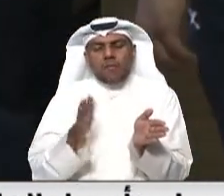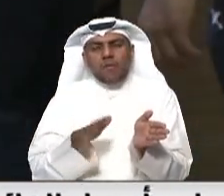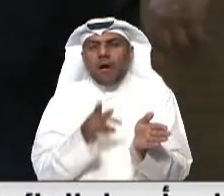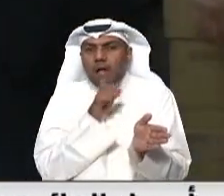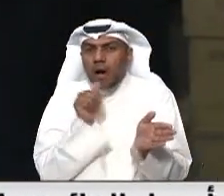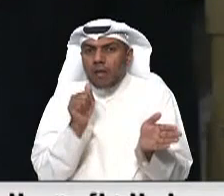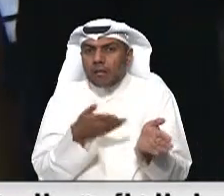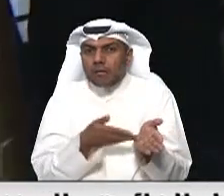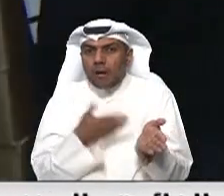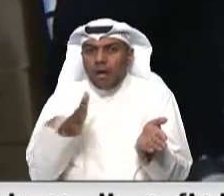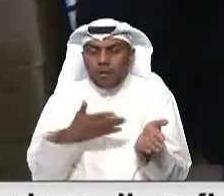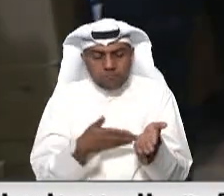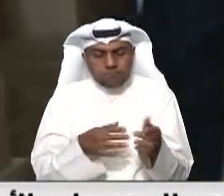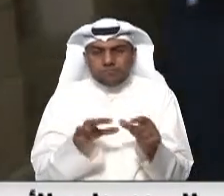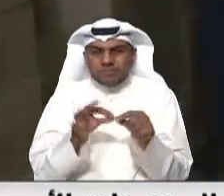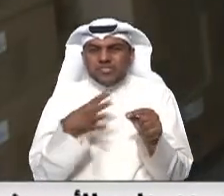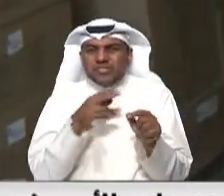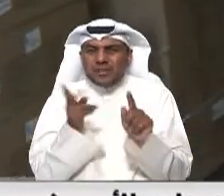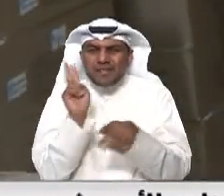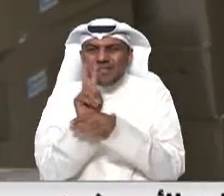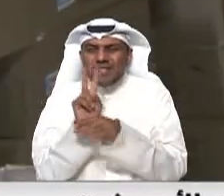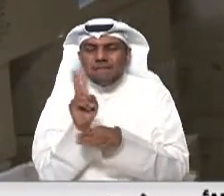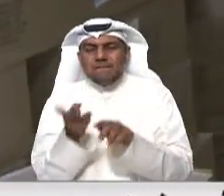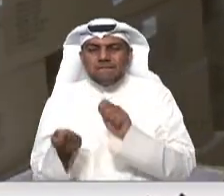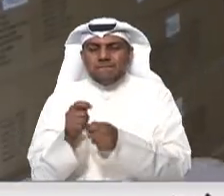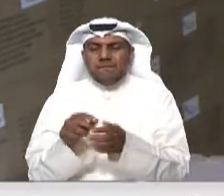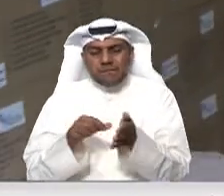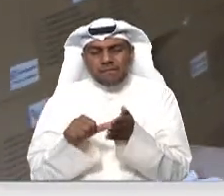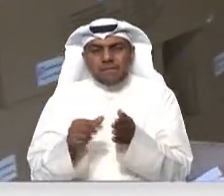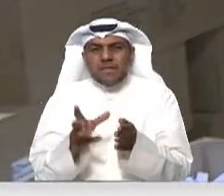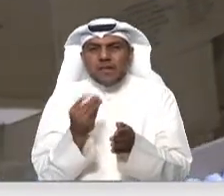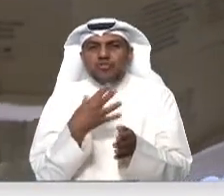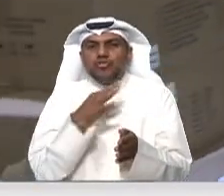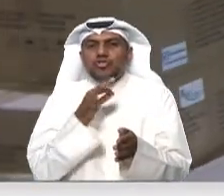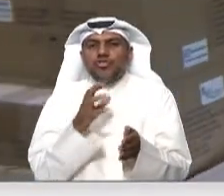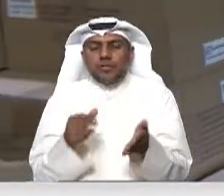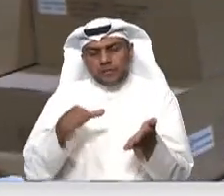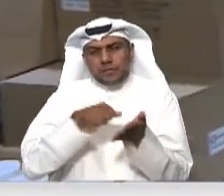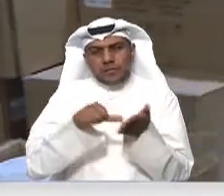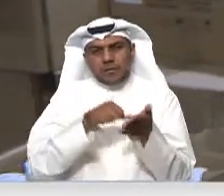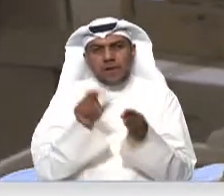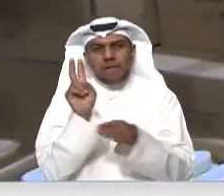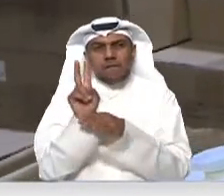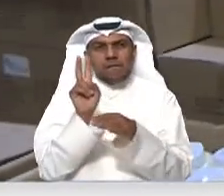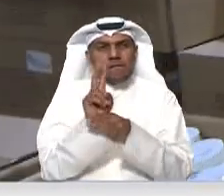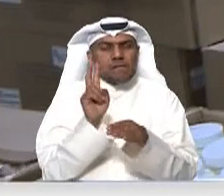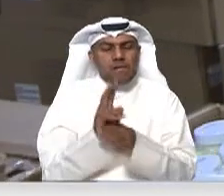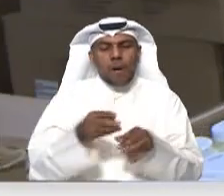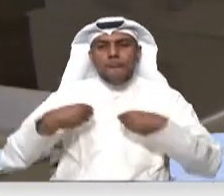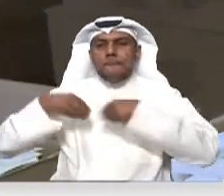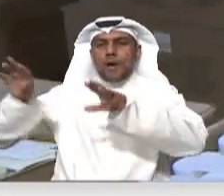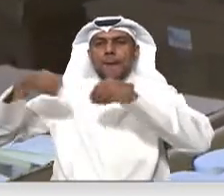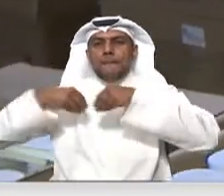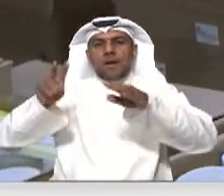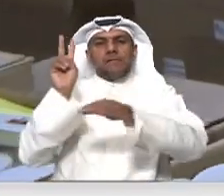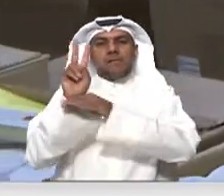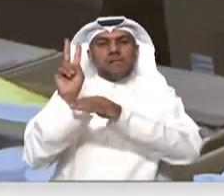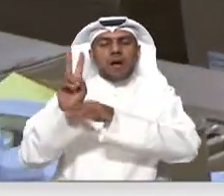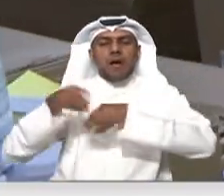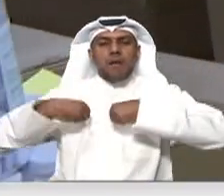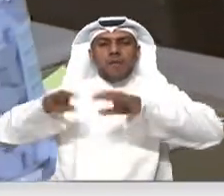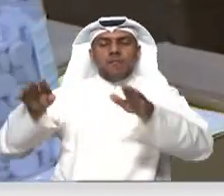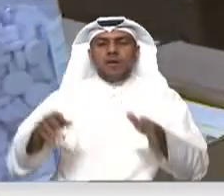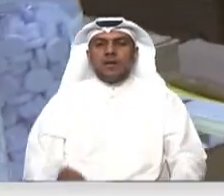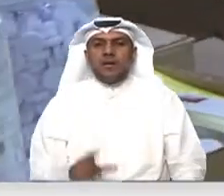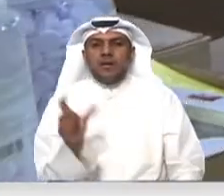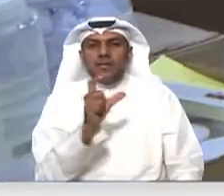بالضرر على الصحه العامه تعليمات السيد معالي وزير التجاره محمد العظام ومتابعه